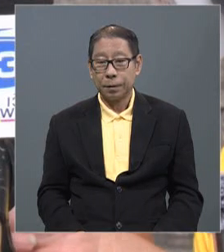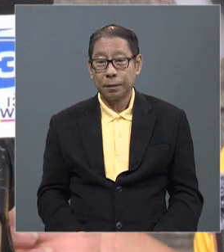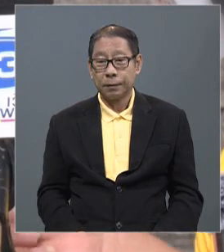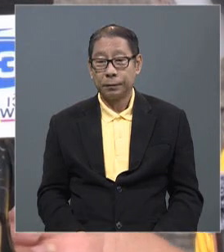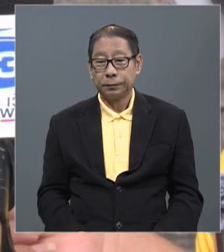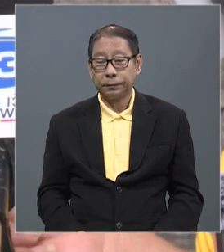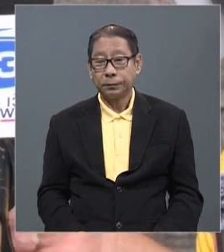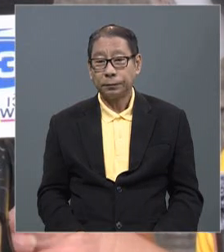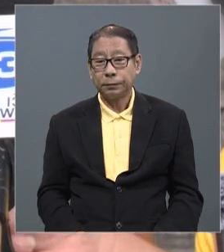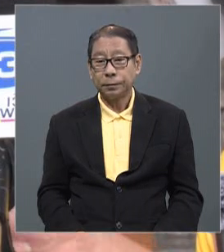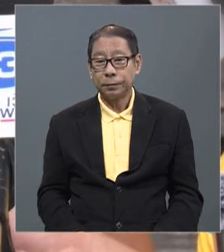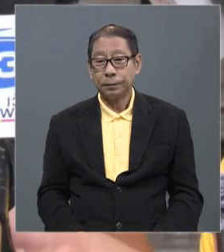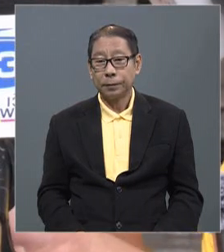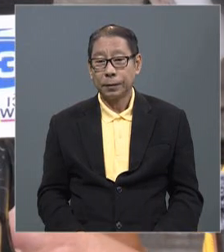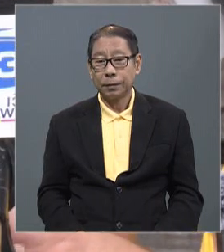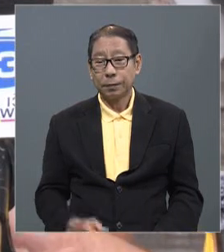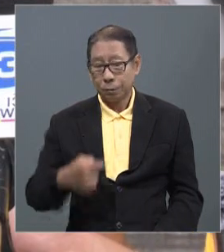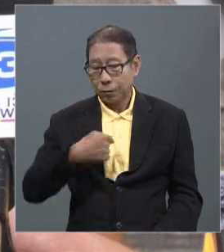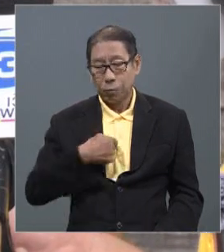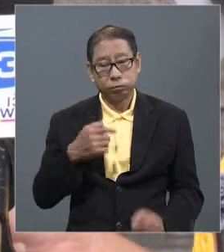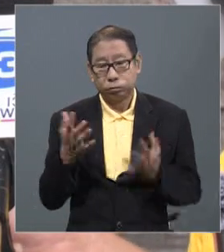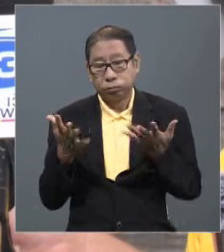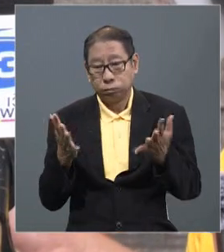กเป็นประธานจะมีผลอะไรคะ ผมว่าไม่มีอะไร